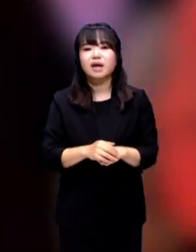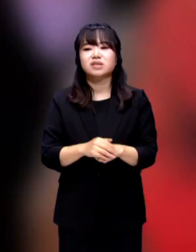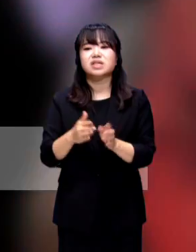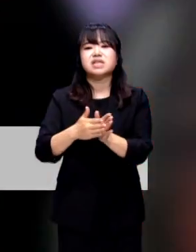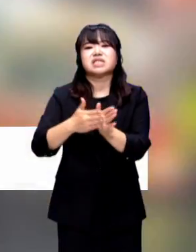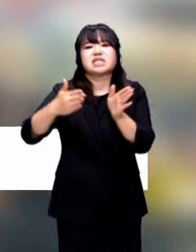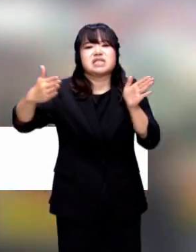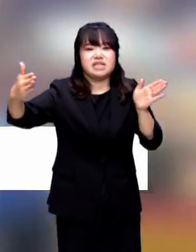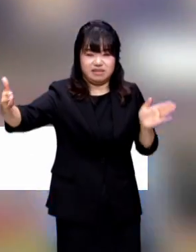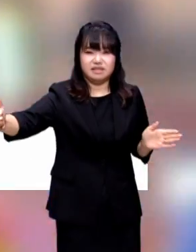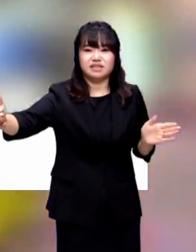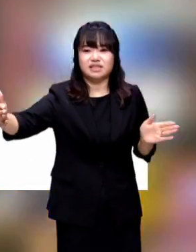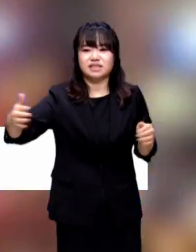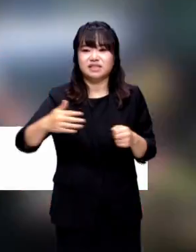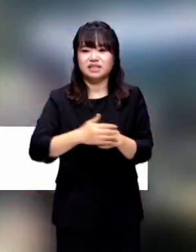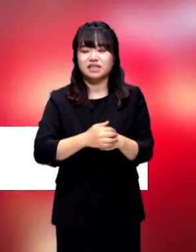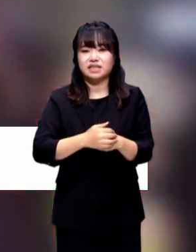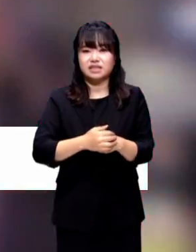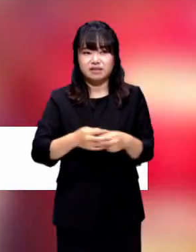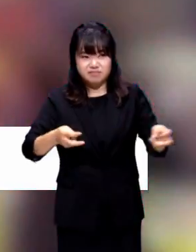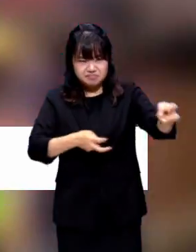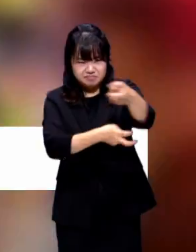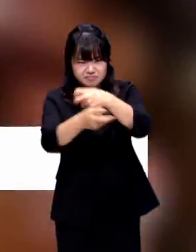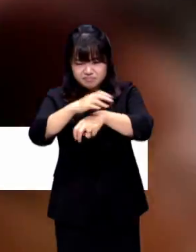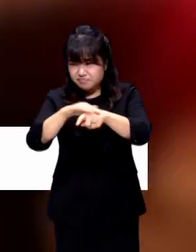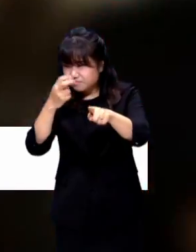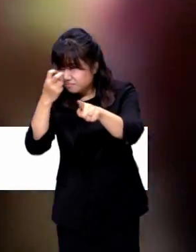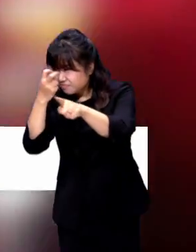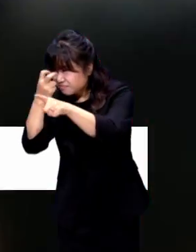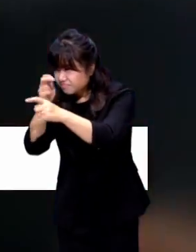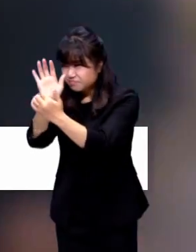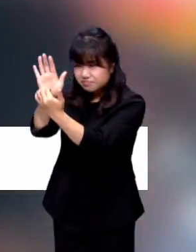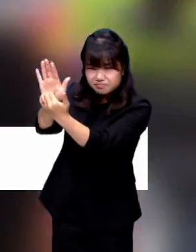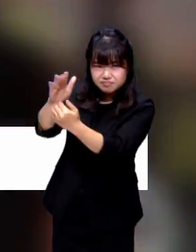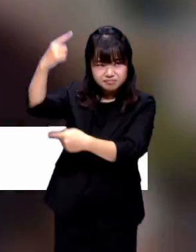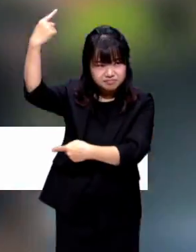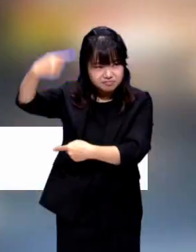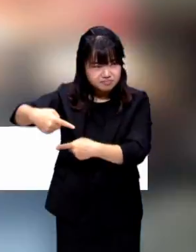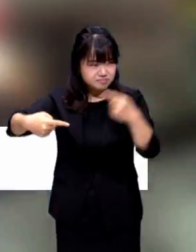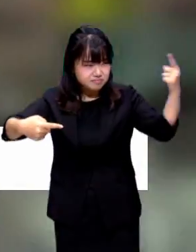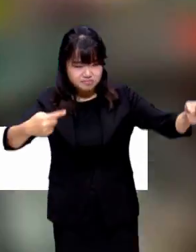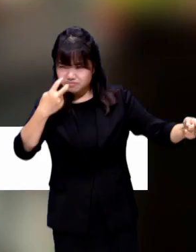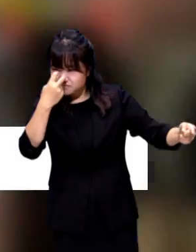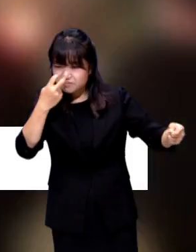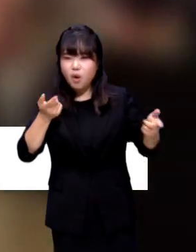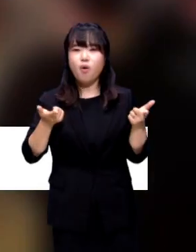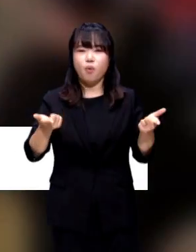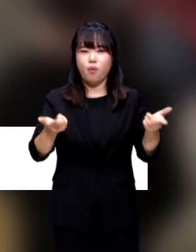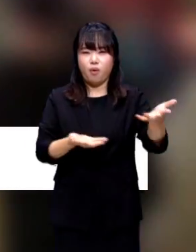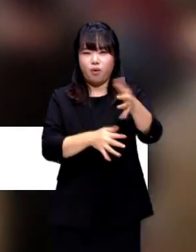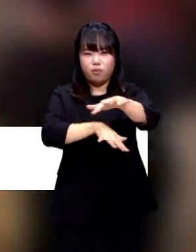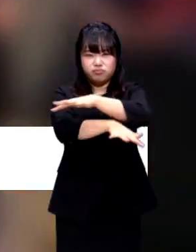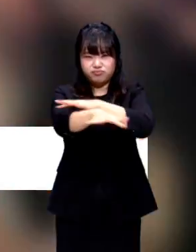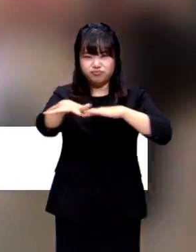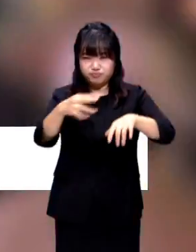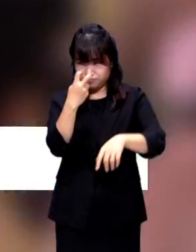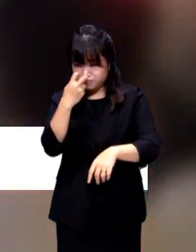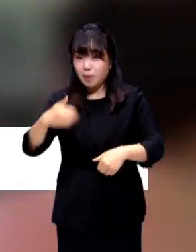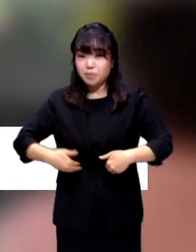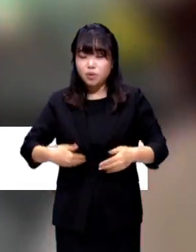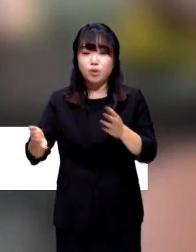넓은 지역에서 교통 수요를 관리했었어야 되고 아까 말씀드렸던 것처럼 유휴구지나 주차